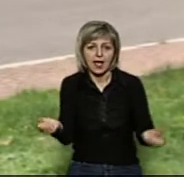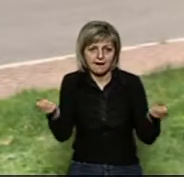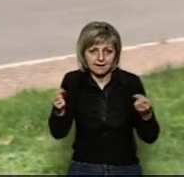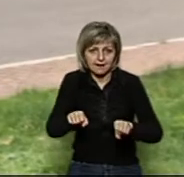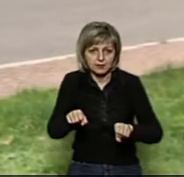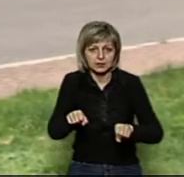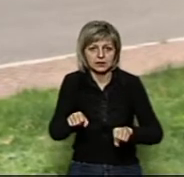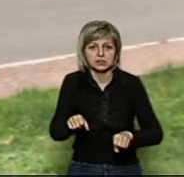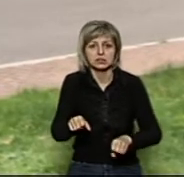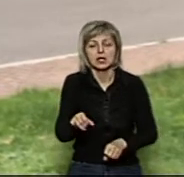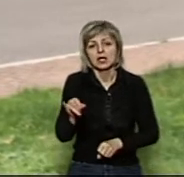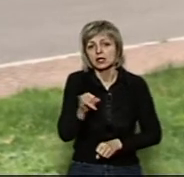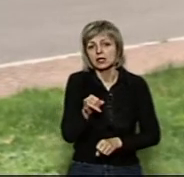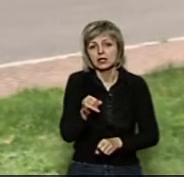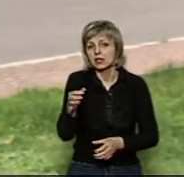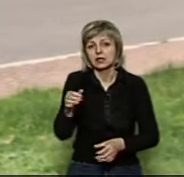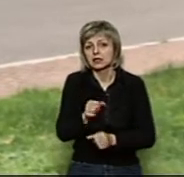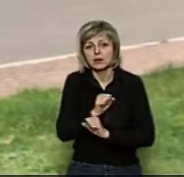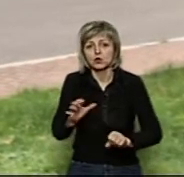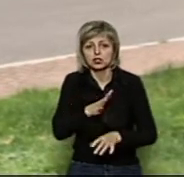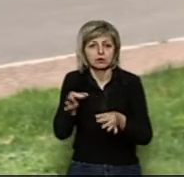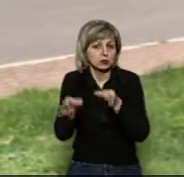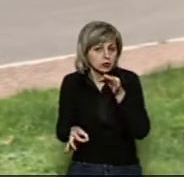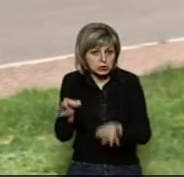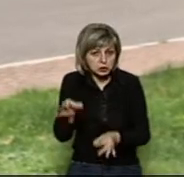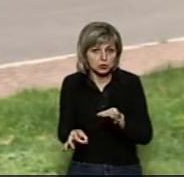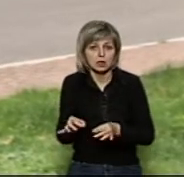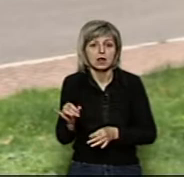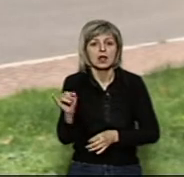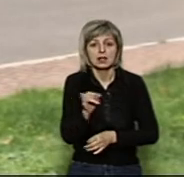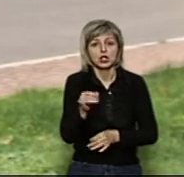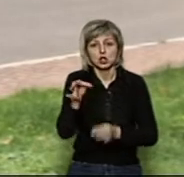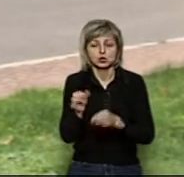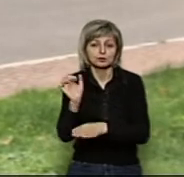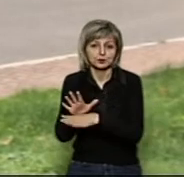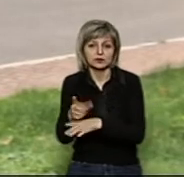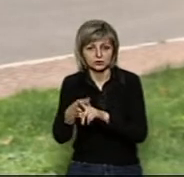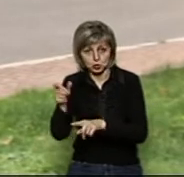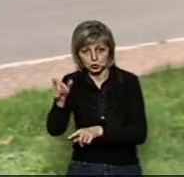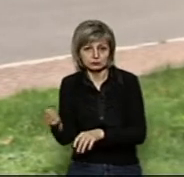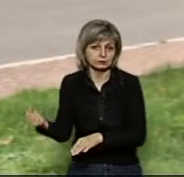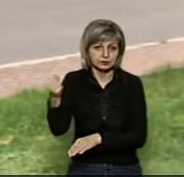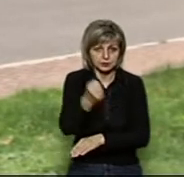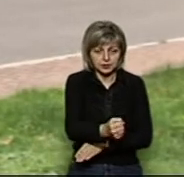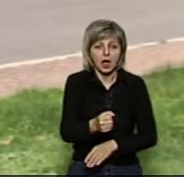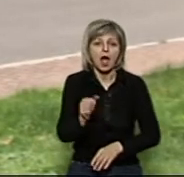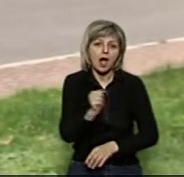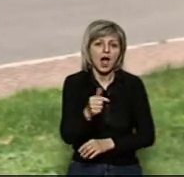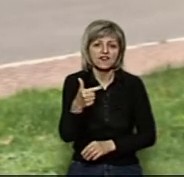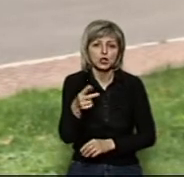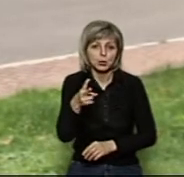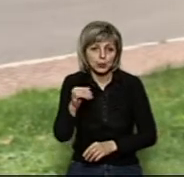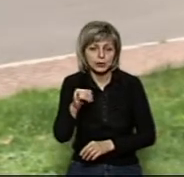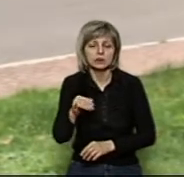був неосудним, то тому суд прийняв рішення помістити його якраз до цього спеціалізованого медичного закладу. В грудні він уже тікав